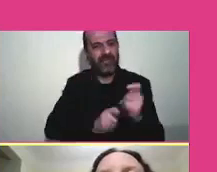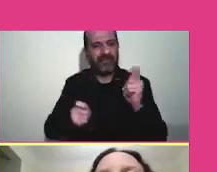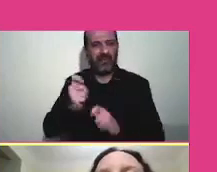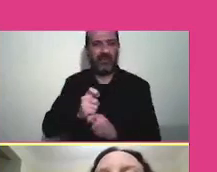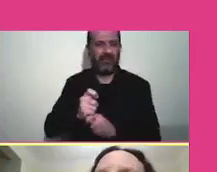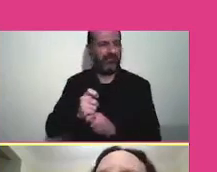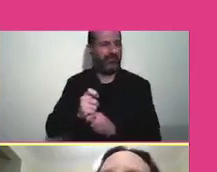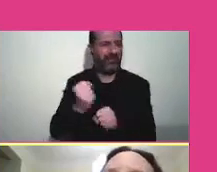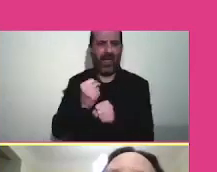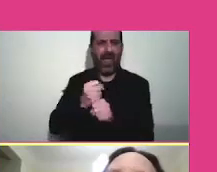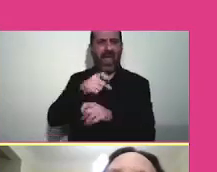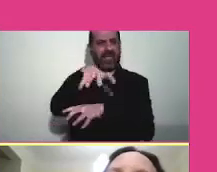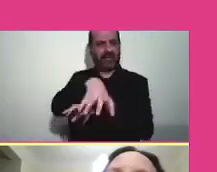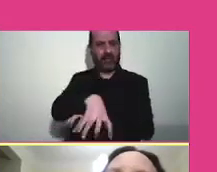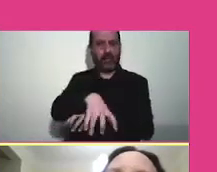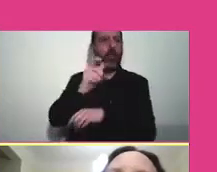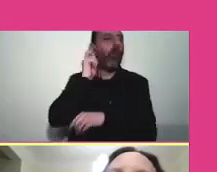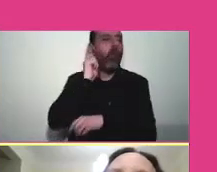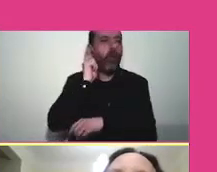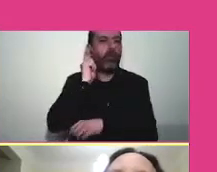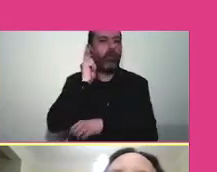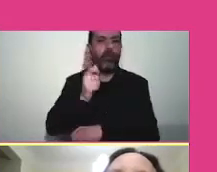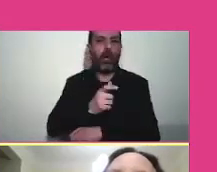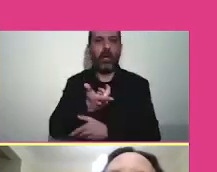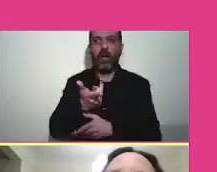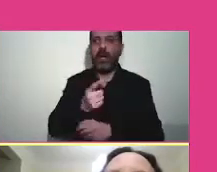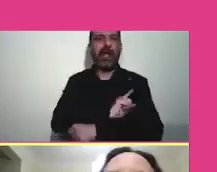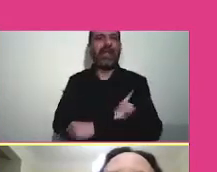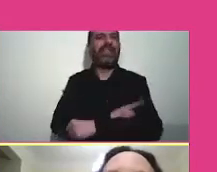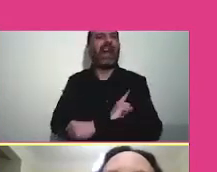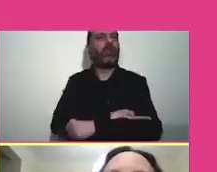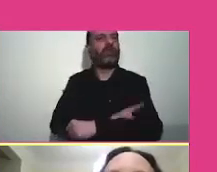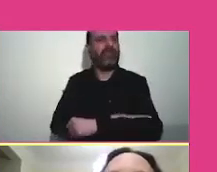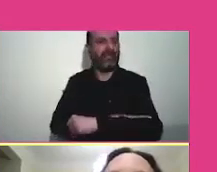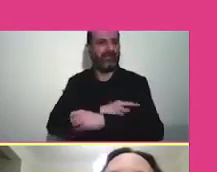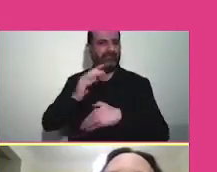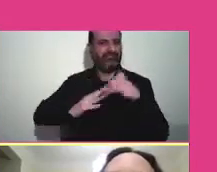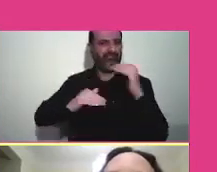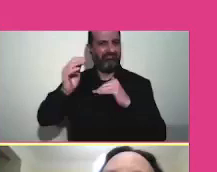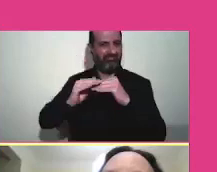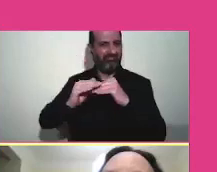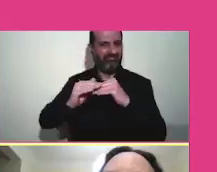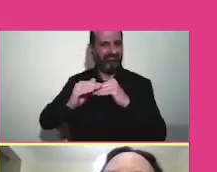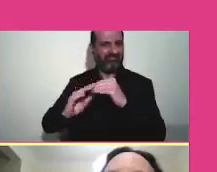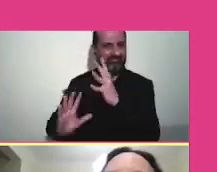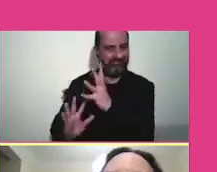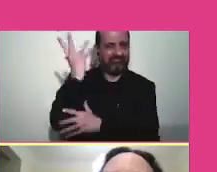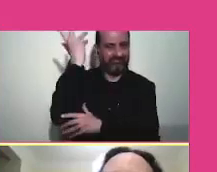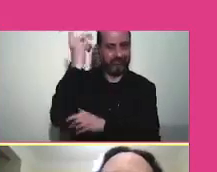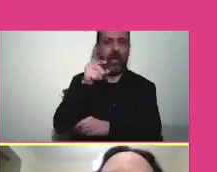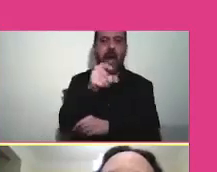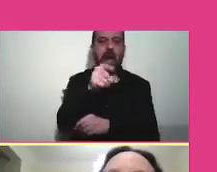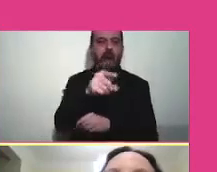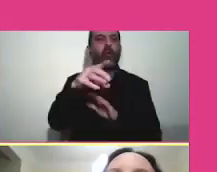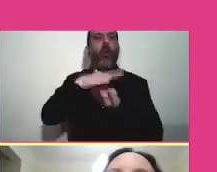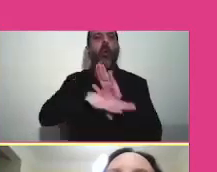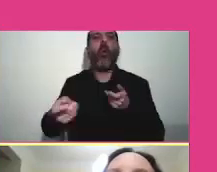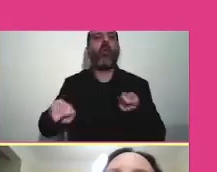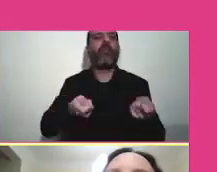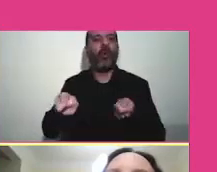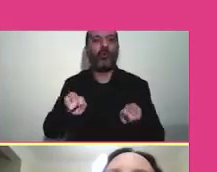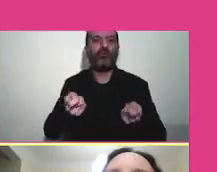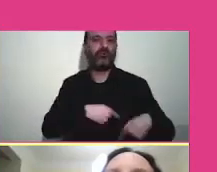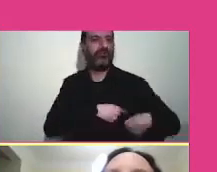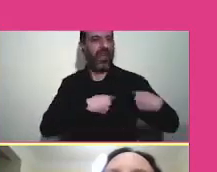Εδώ μπορείτε να δείτε κάποιες εικόνες από τον εκπαιδευτικό οδηγό για επαγγελματίες, φροντιστές και εθελοντές.